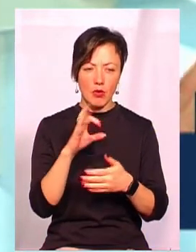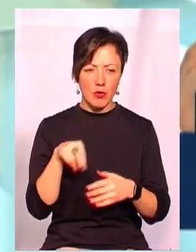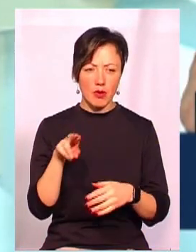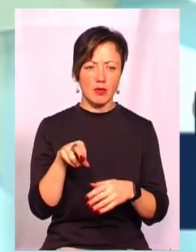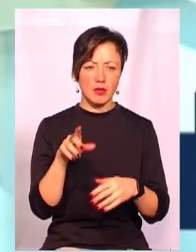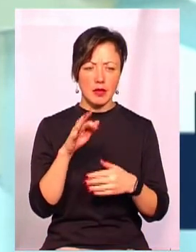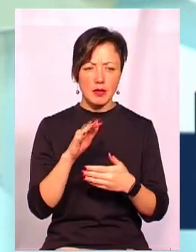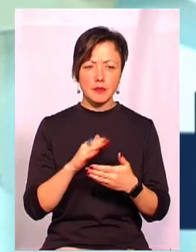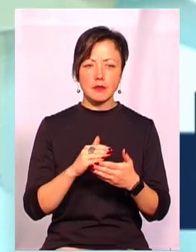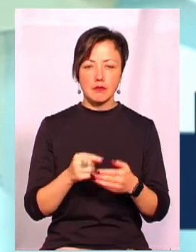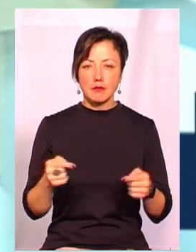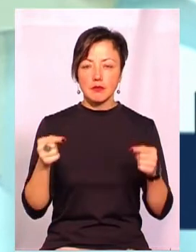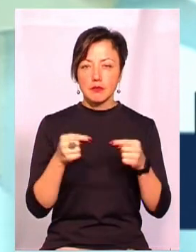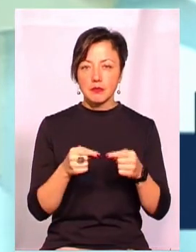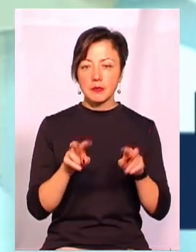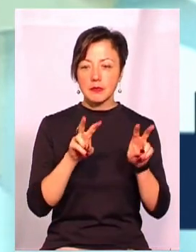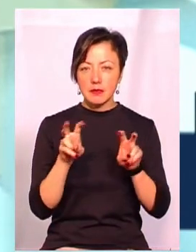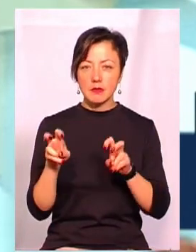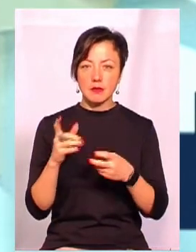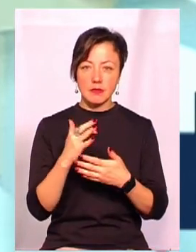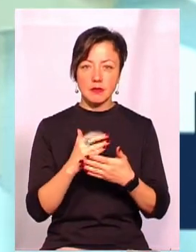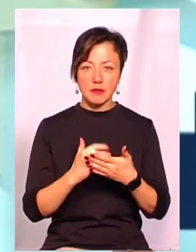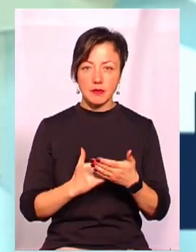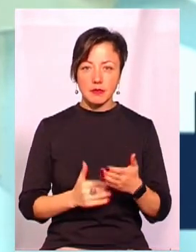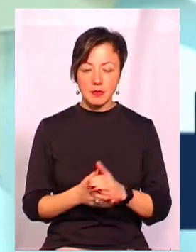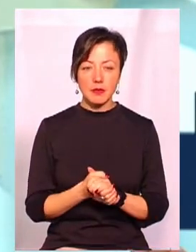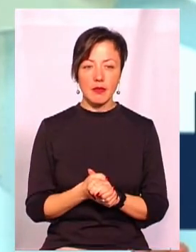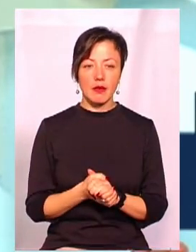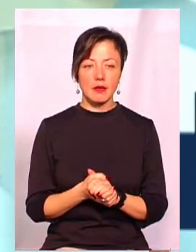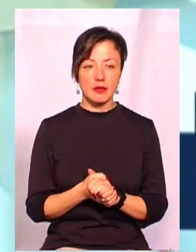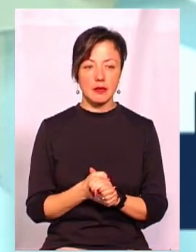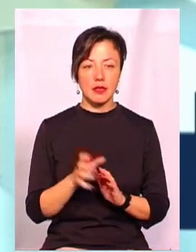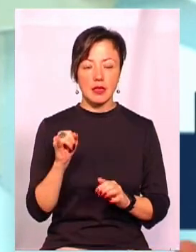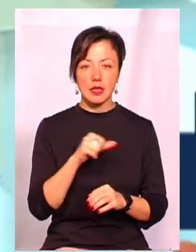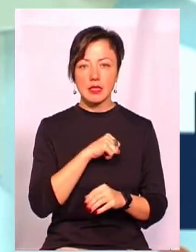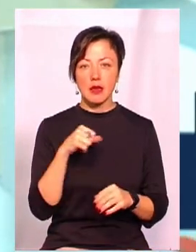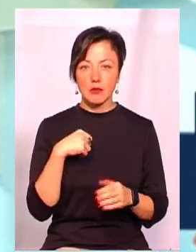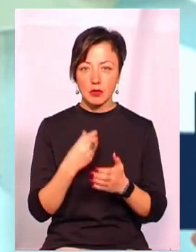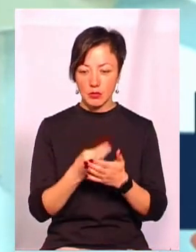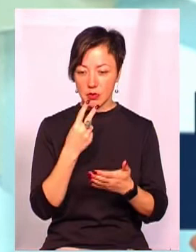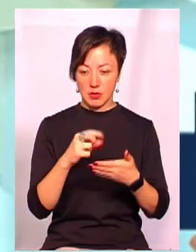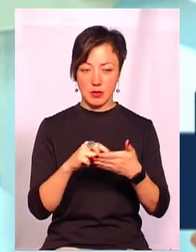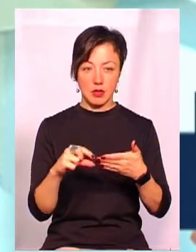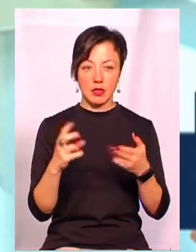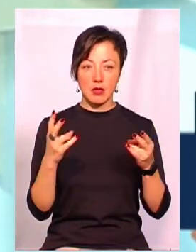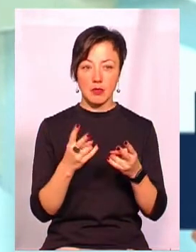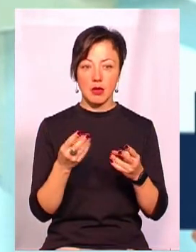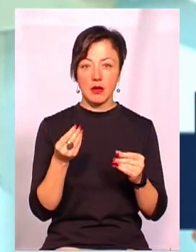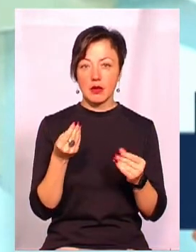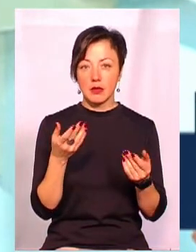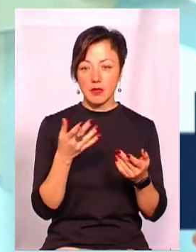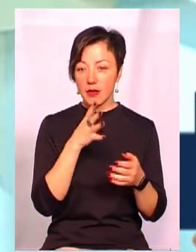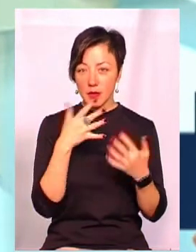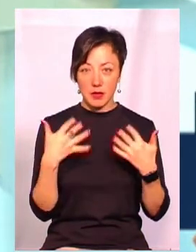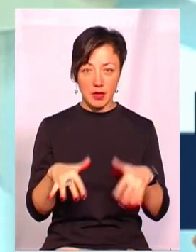код, призначення, найменування і так далі, і так далі. Да? І вже саму суму ти дивишся, і тобі треба потратити там